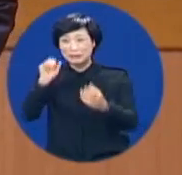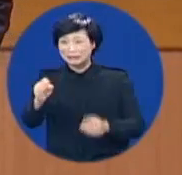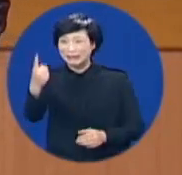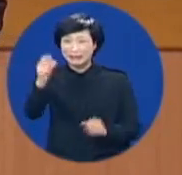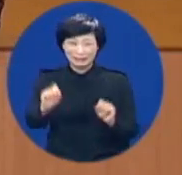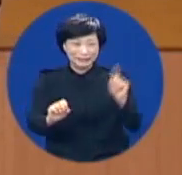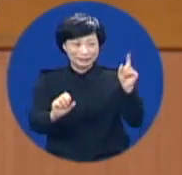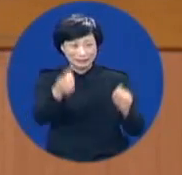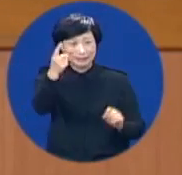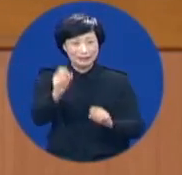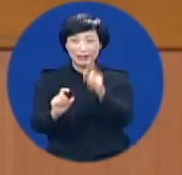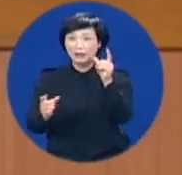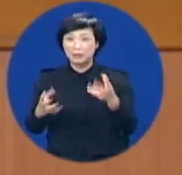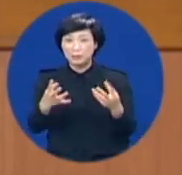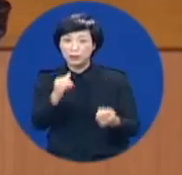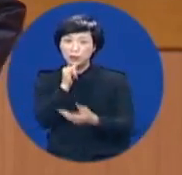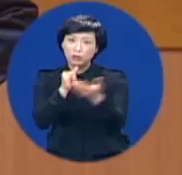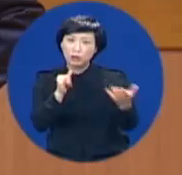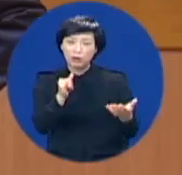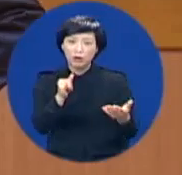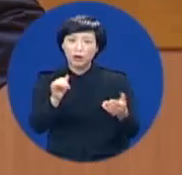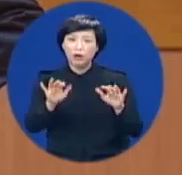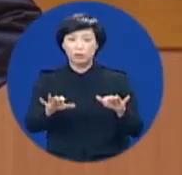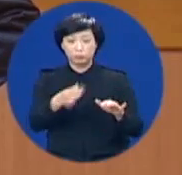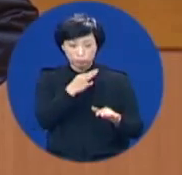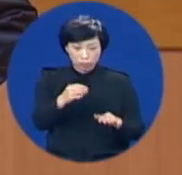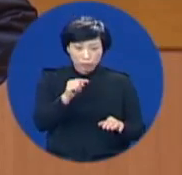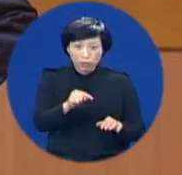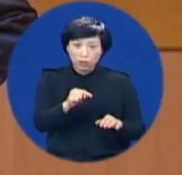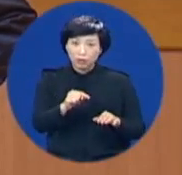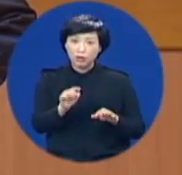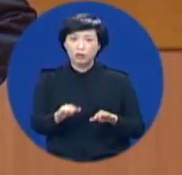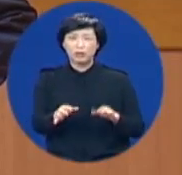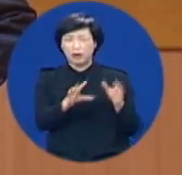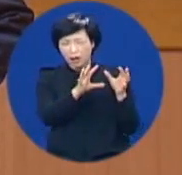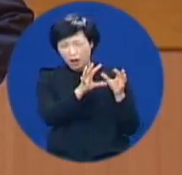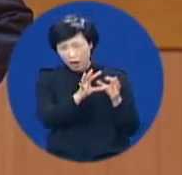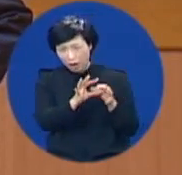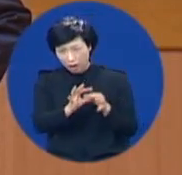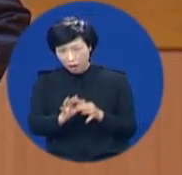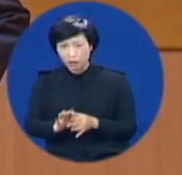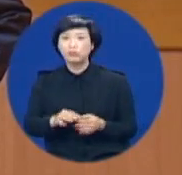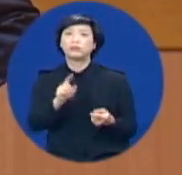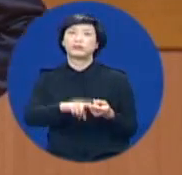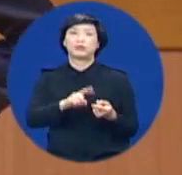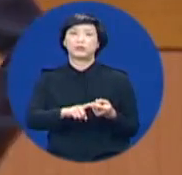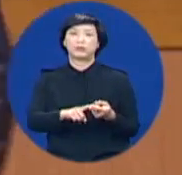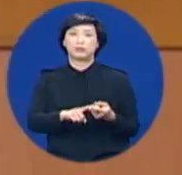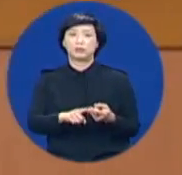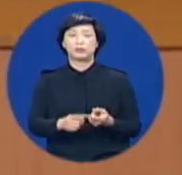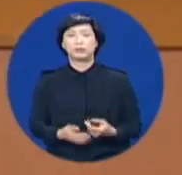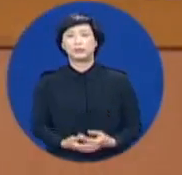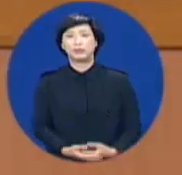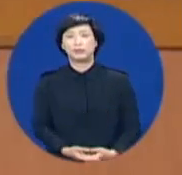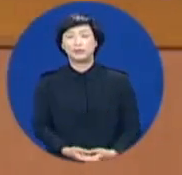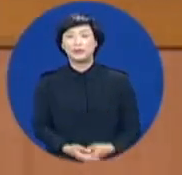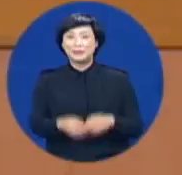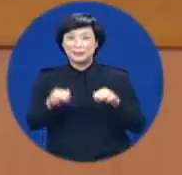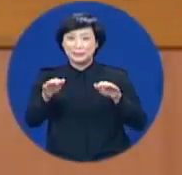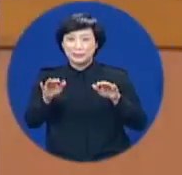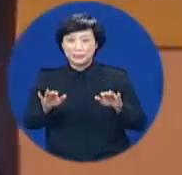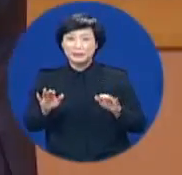나 때문이다 그러다 보면 그 불행은 죽을 때까지 연속돼요.